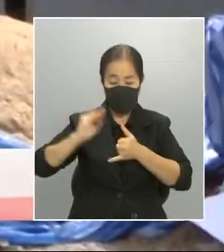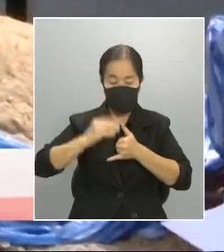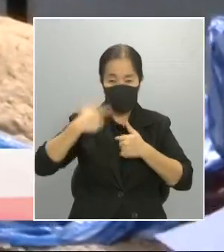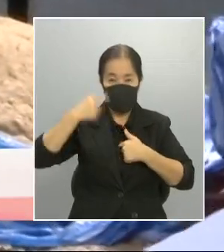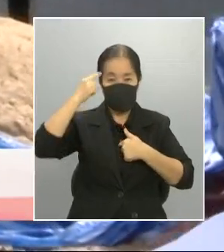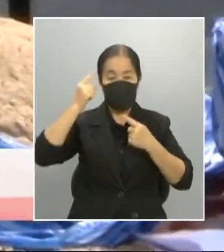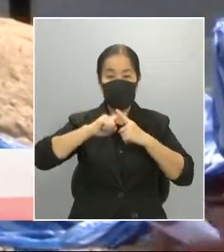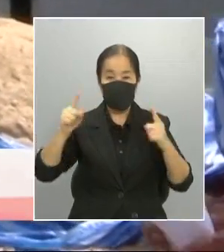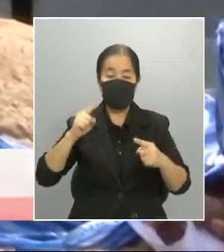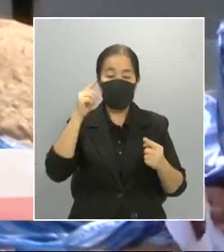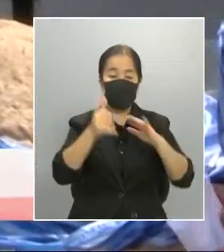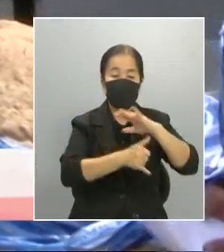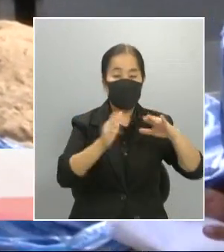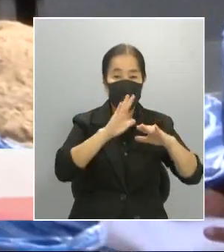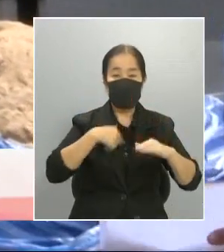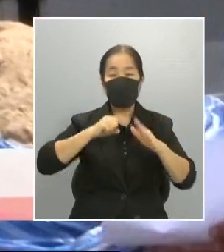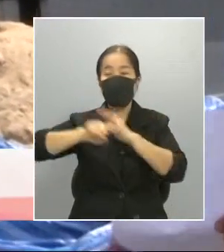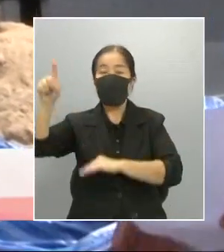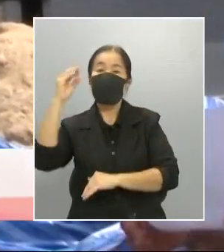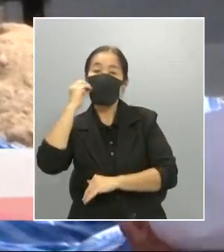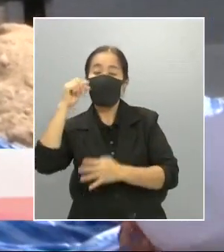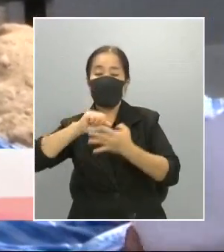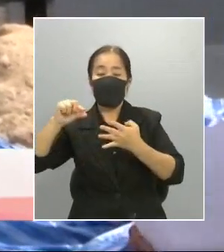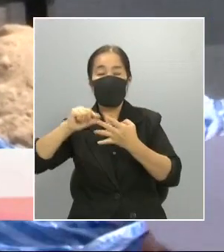อันนี้กูสิละว่ามาอย่างนั้น